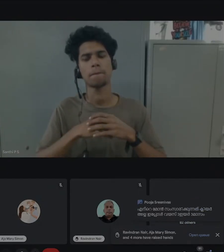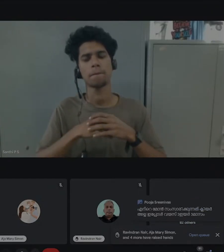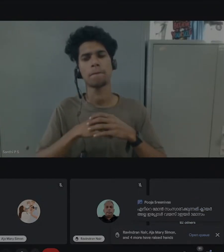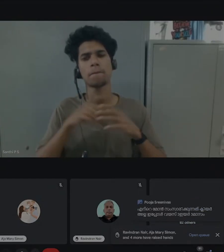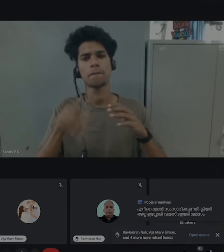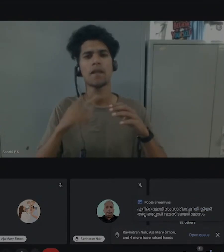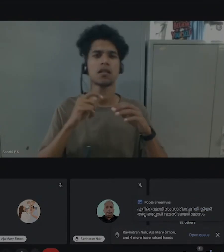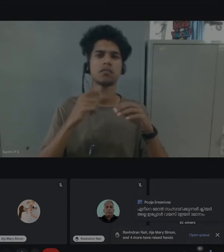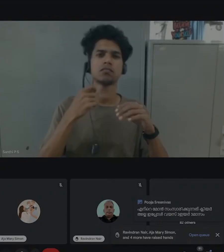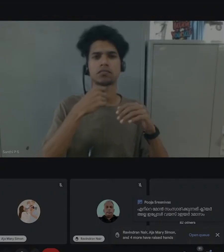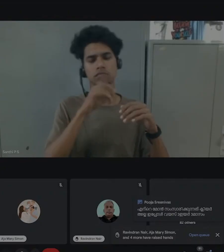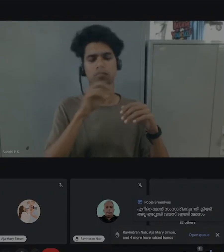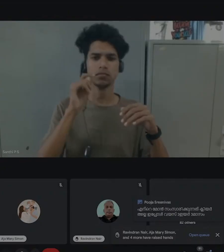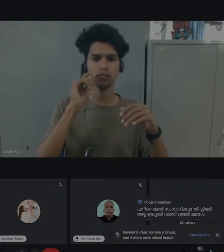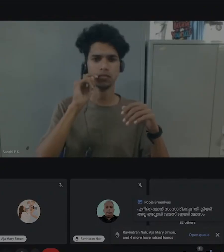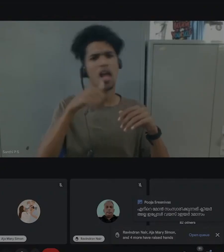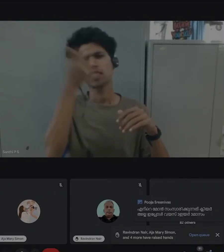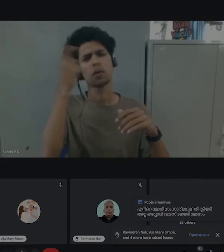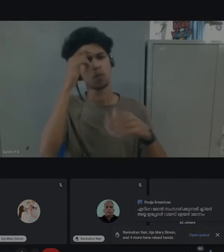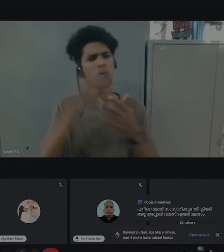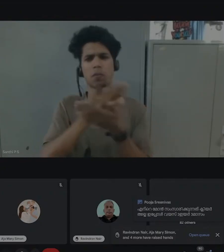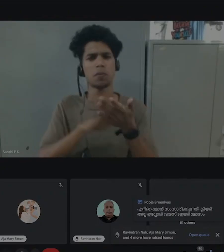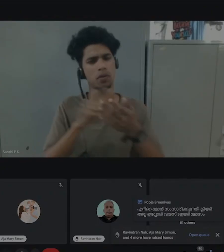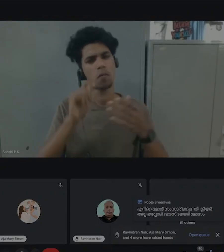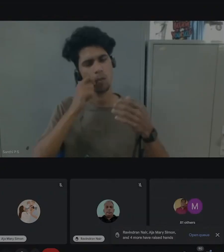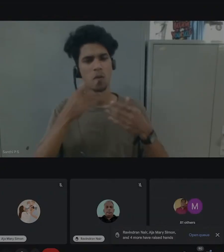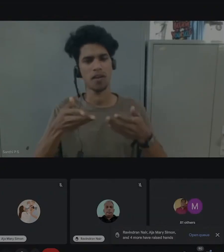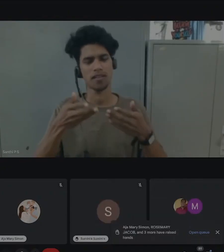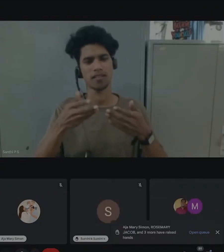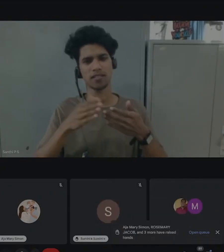കുട്ടിയാണ്, ആൺകുട്ടിയാണ്, വേറെ ബുദ്ധിമുട്ടൊന്നുമില്ല.